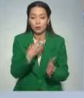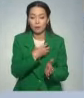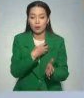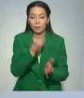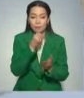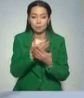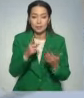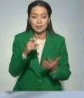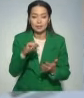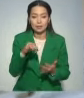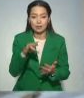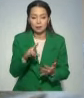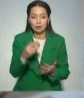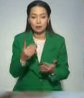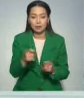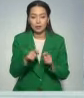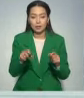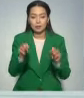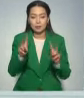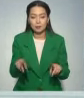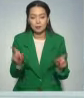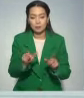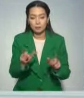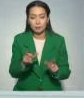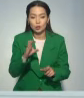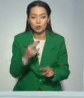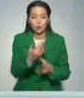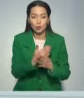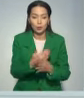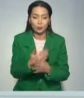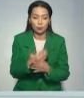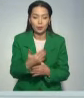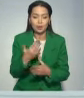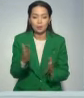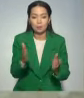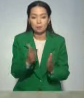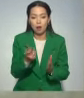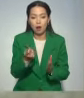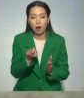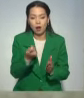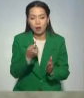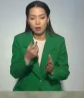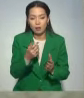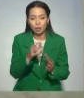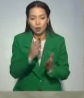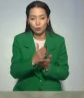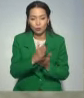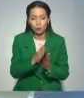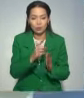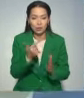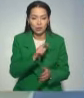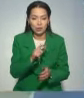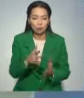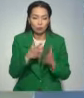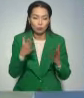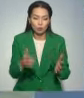товары открыты специальные магазины на социальную помощь малоимущим гражданам выделено более 64 миллионов тенге